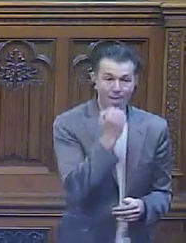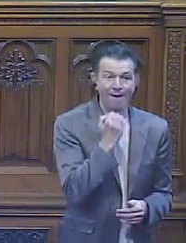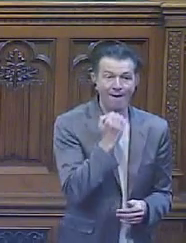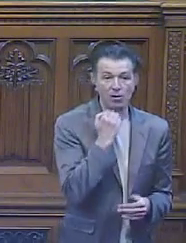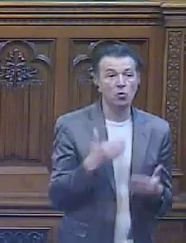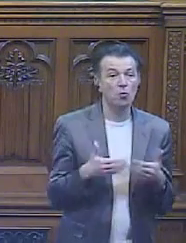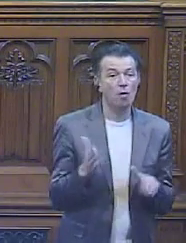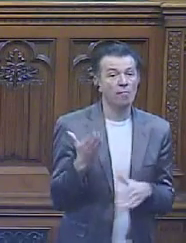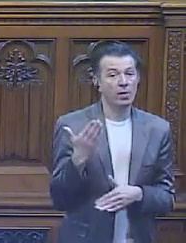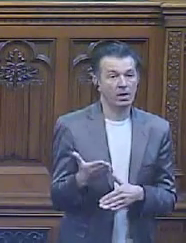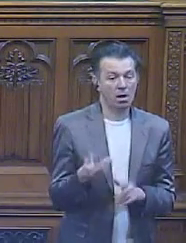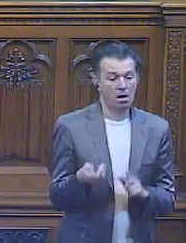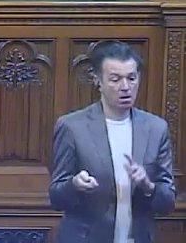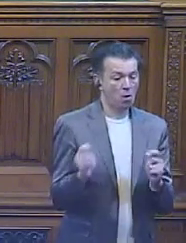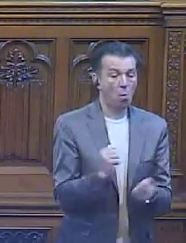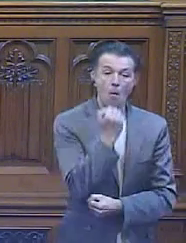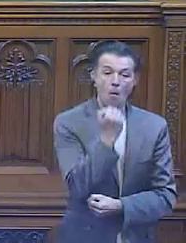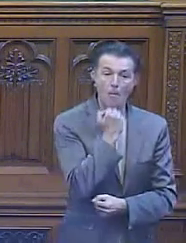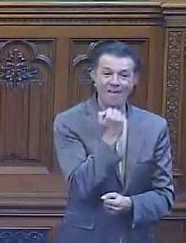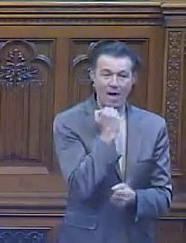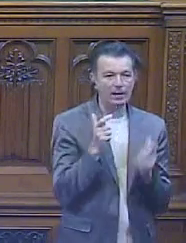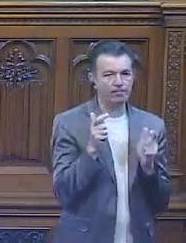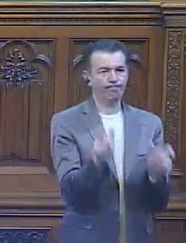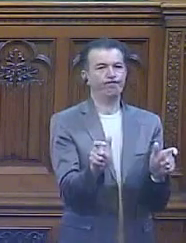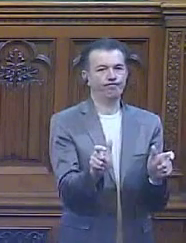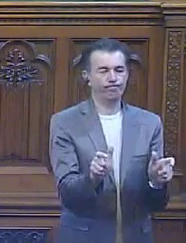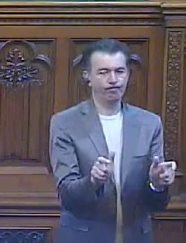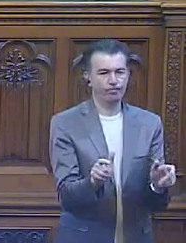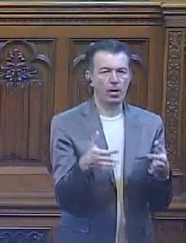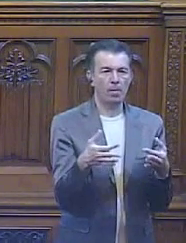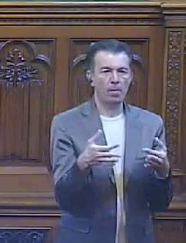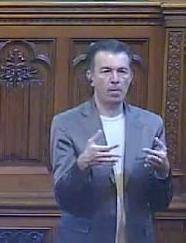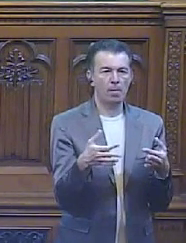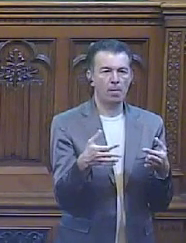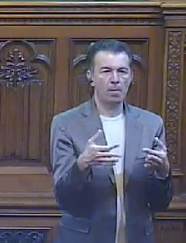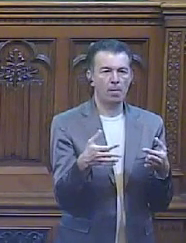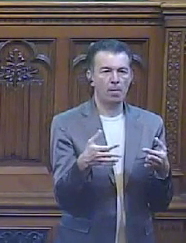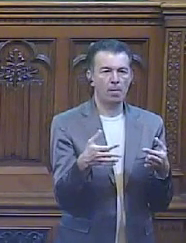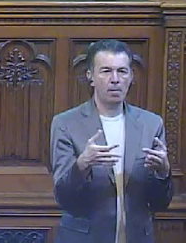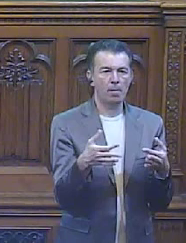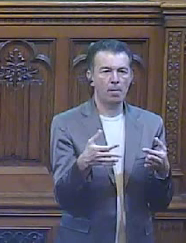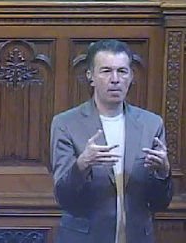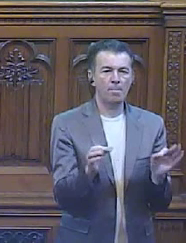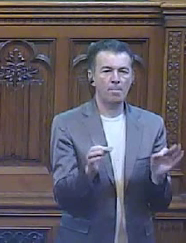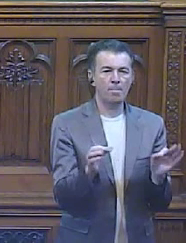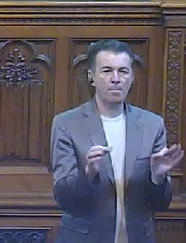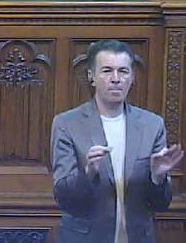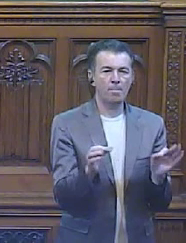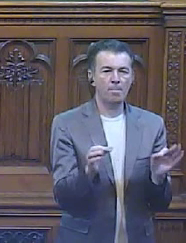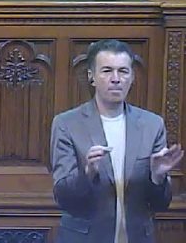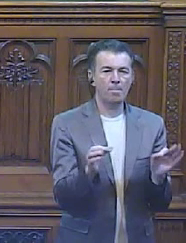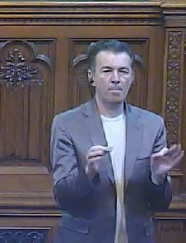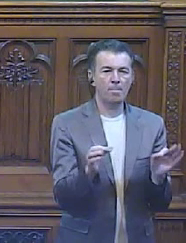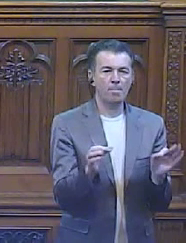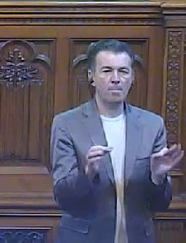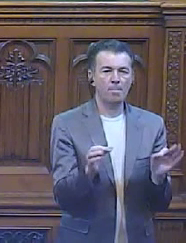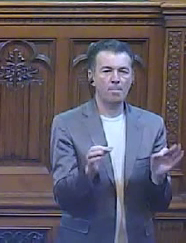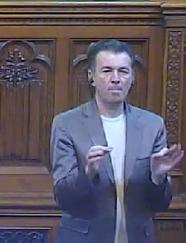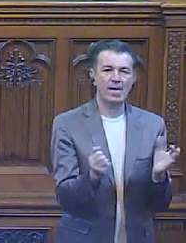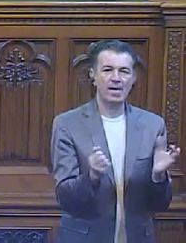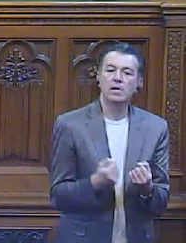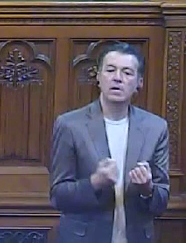und Privatisierungen verhindert werden. Die beste Medizin für alle, nicht nur